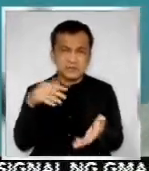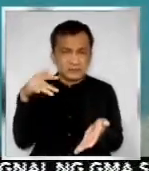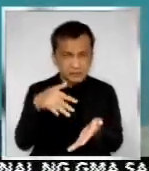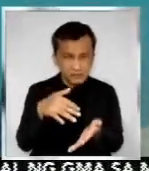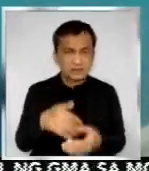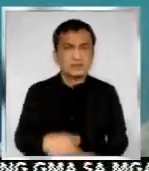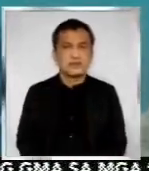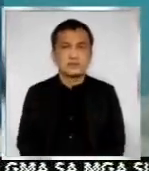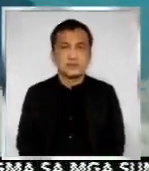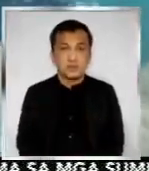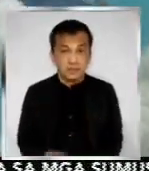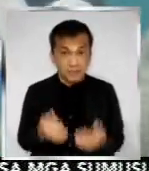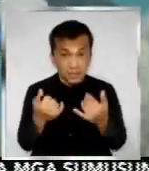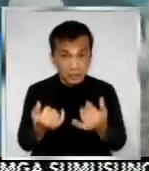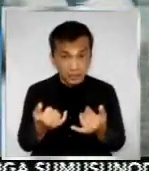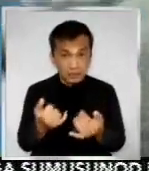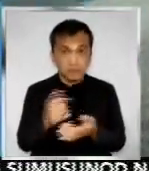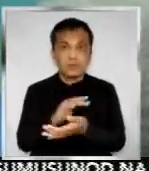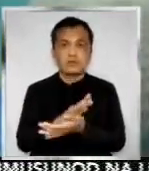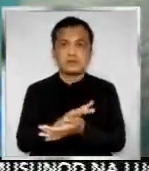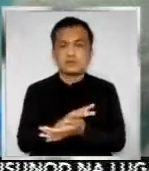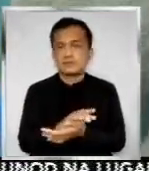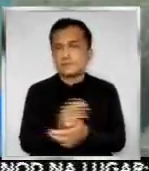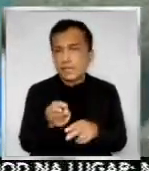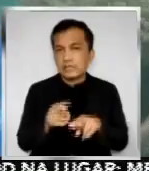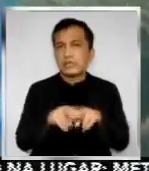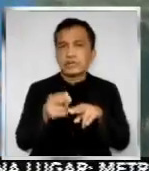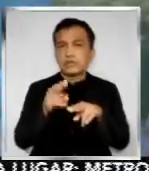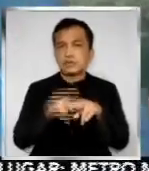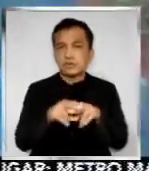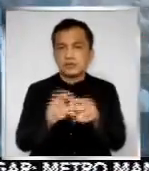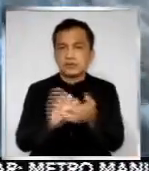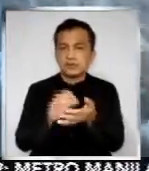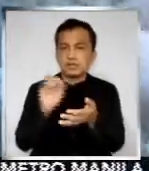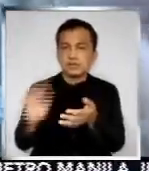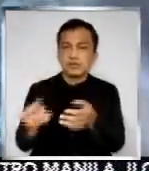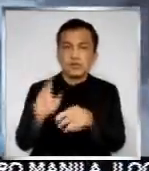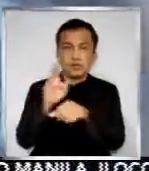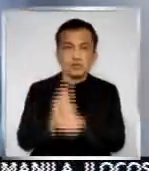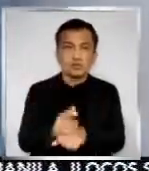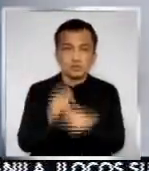Ngayong pandemya, nadagdag dito ang mga itinapong gamit na face mask.